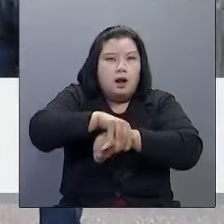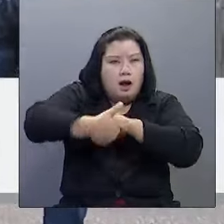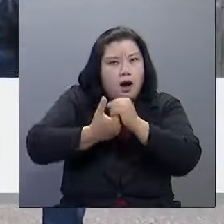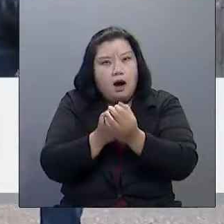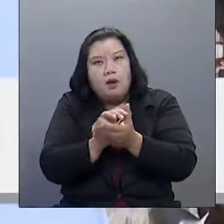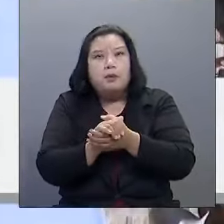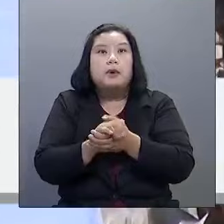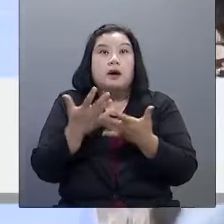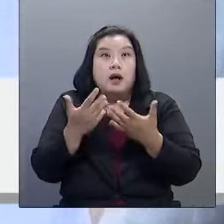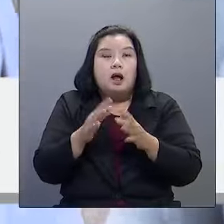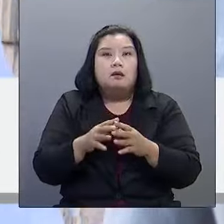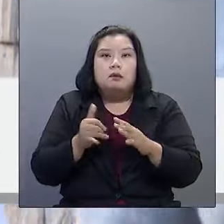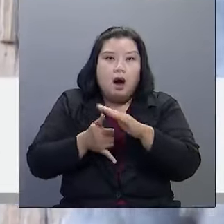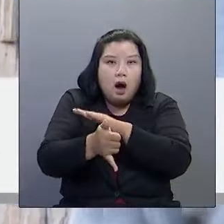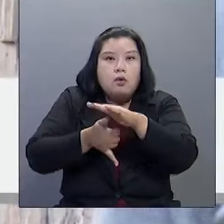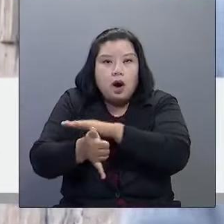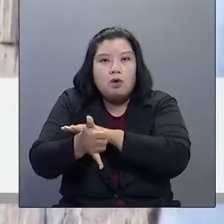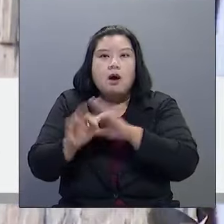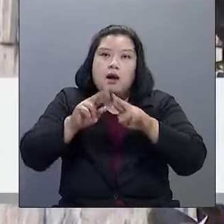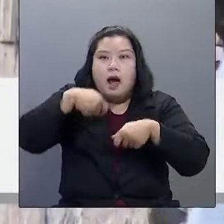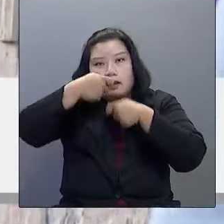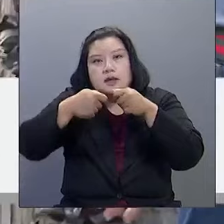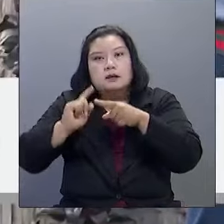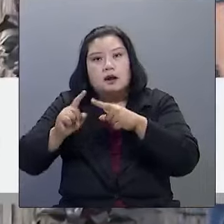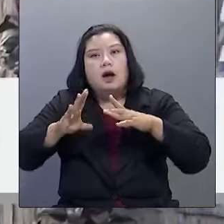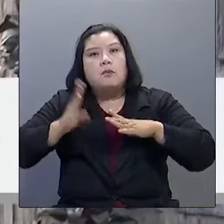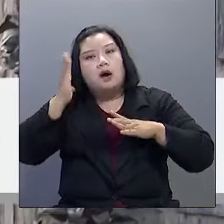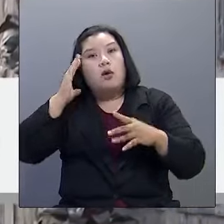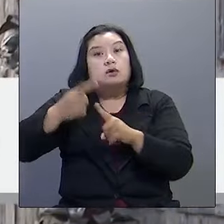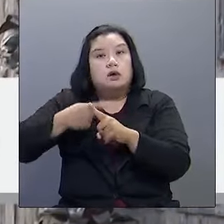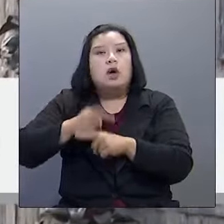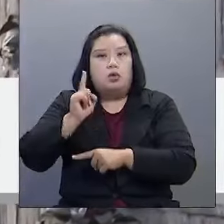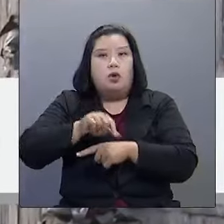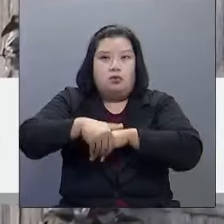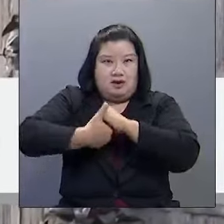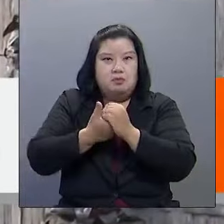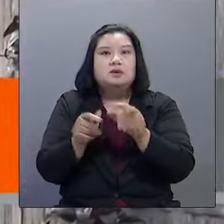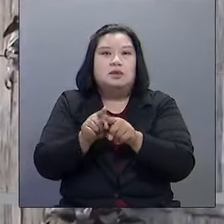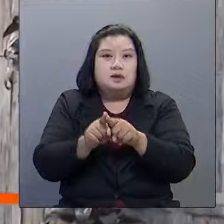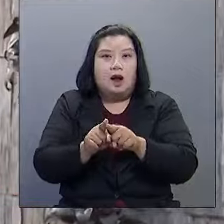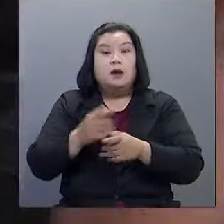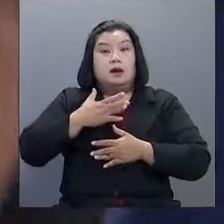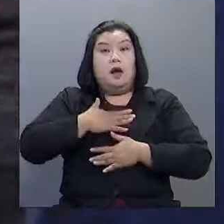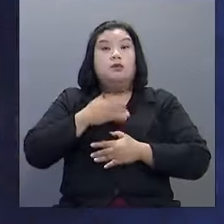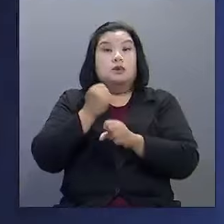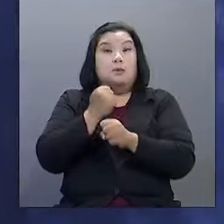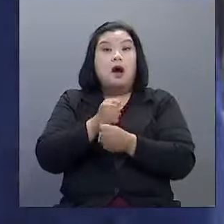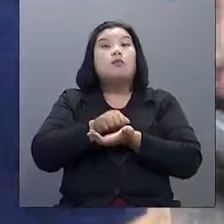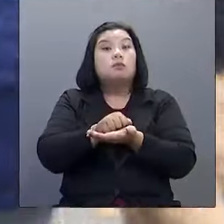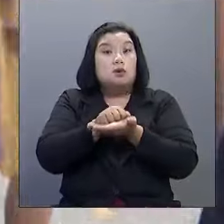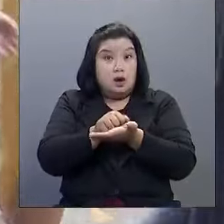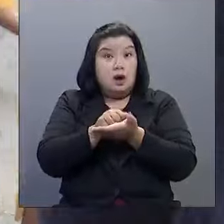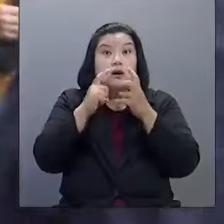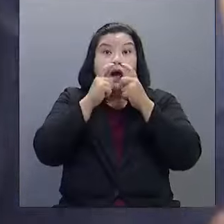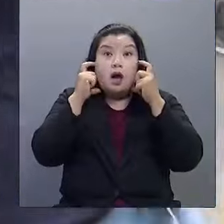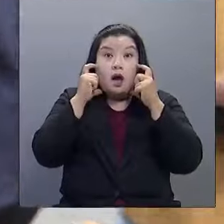เจลแอลกอฮอล์ก่อนเข้าใช้บริการตามร้านอาหารและห้องพักส่วนผู้ให้บริการก็ต้องป้องกันตนเองด้วยการสวมหน้ากาก